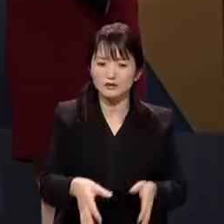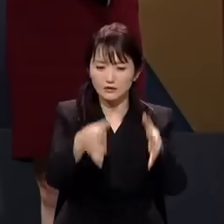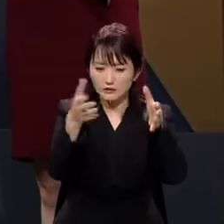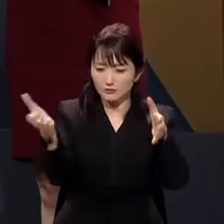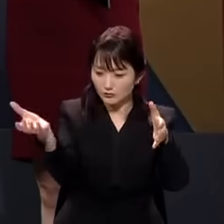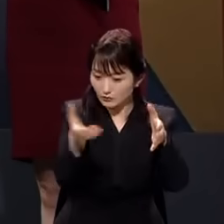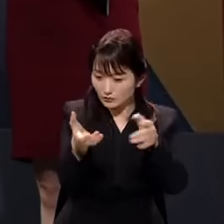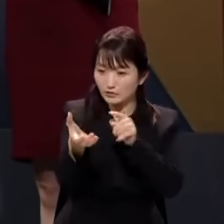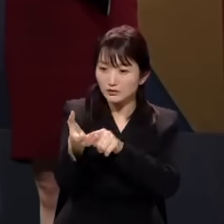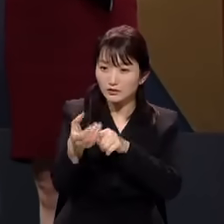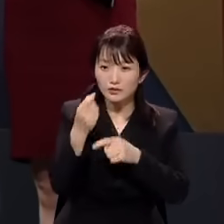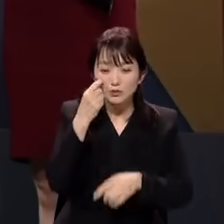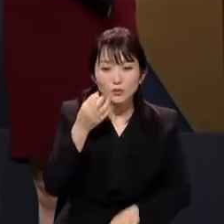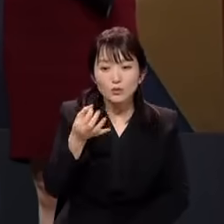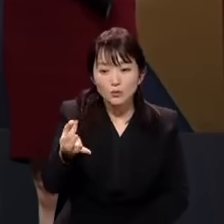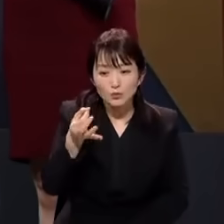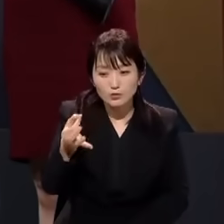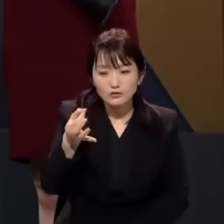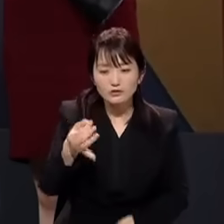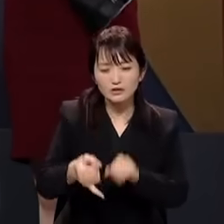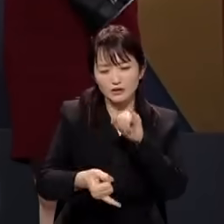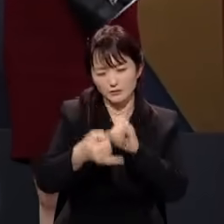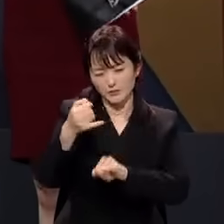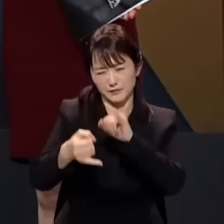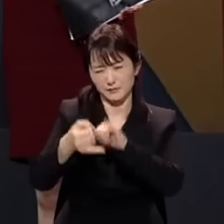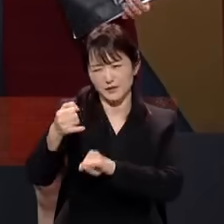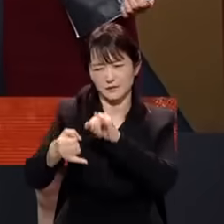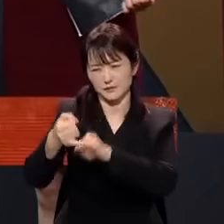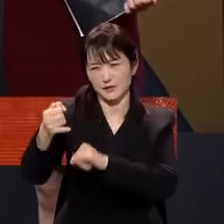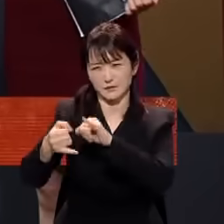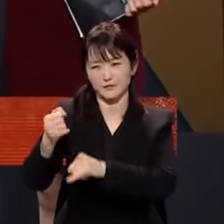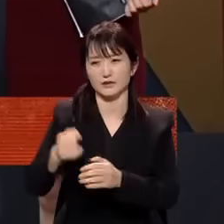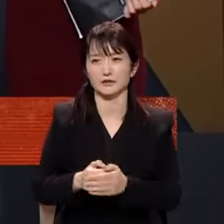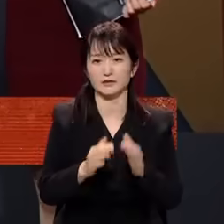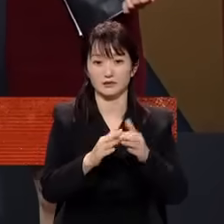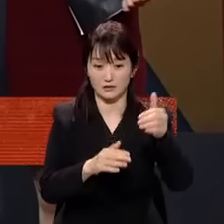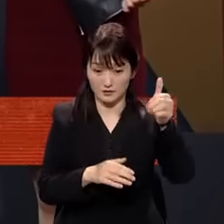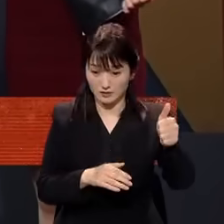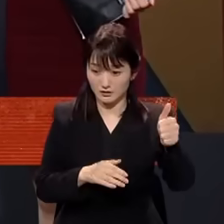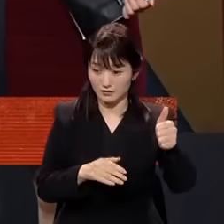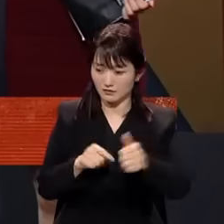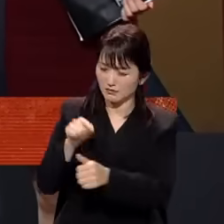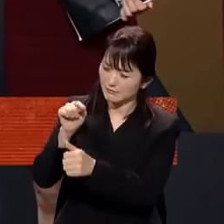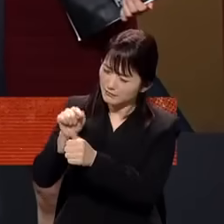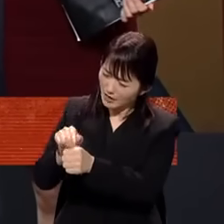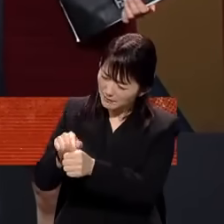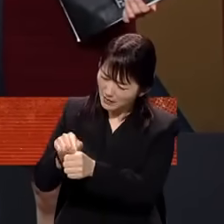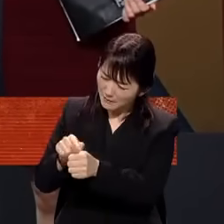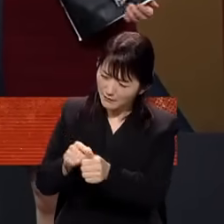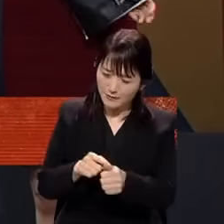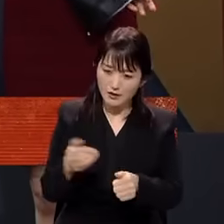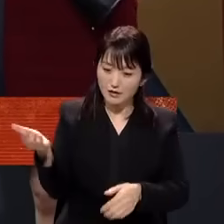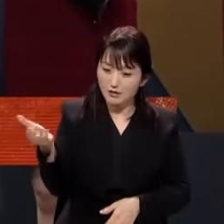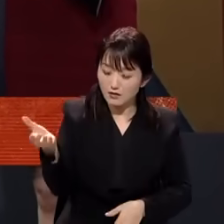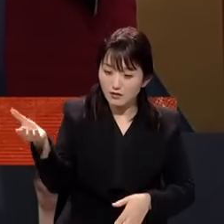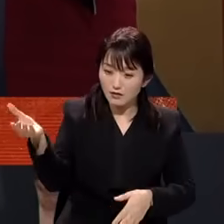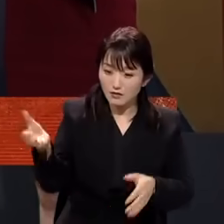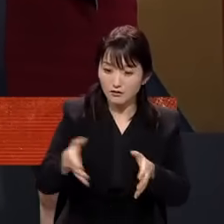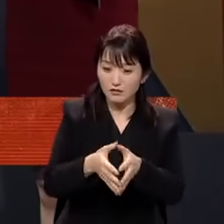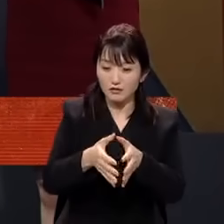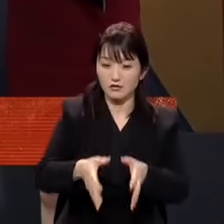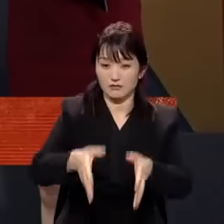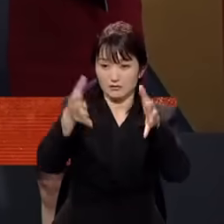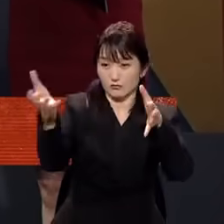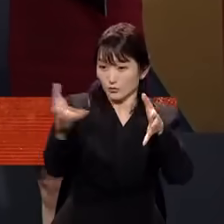할 월세가 점점 밀리기 시작했는데요. 집주인의 계속된 독촉에도 세입자는 해외에 있어서